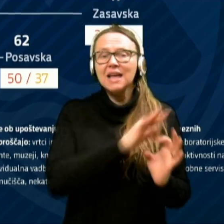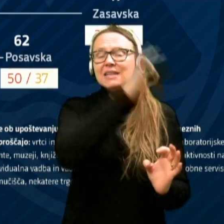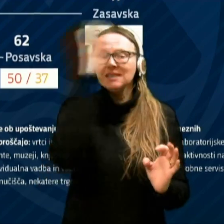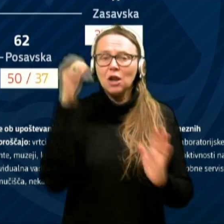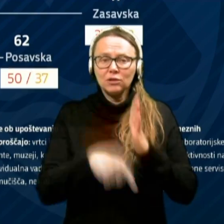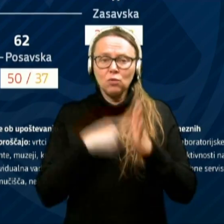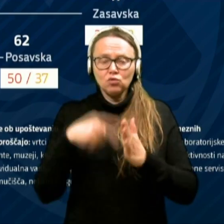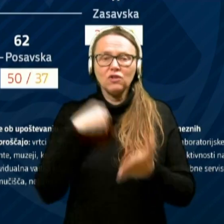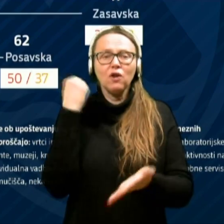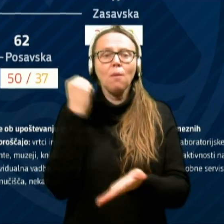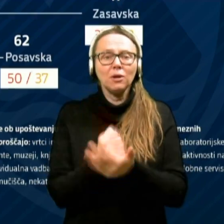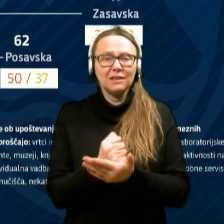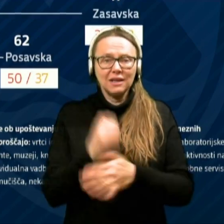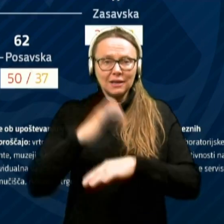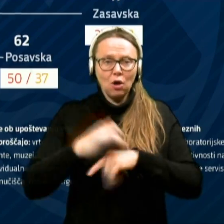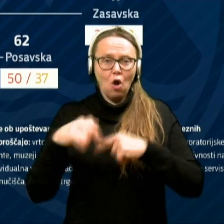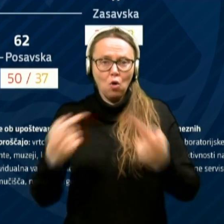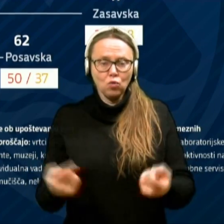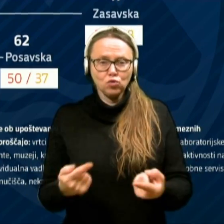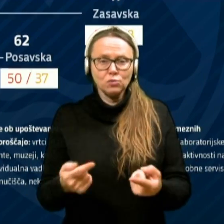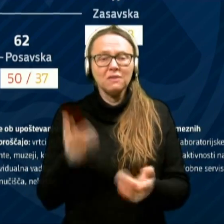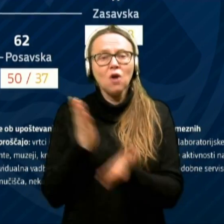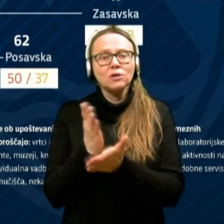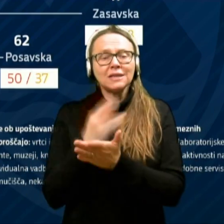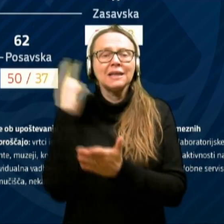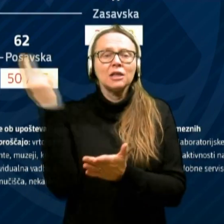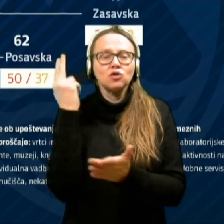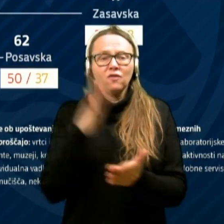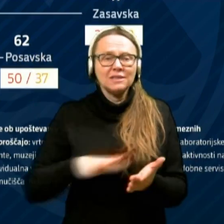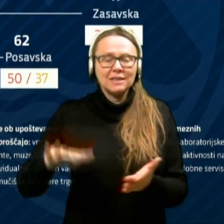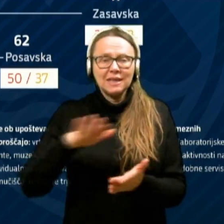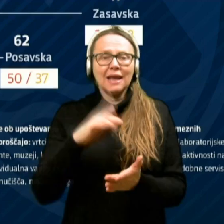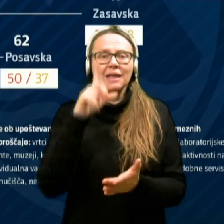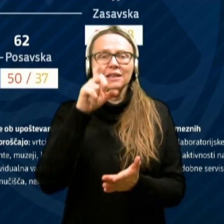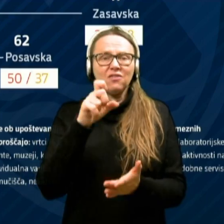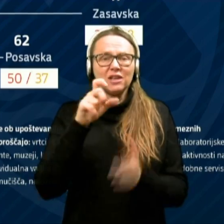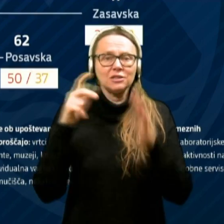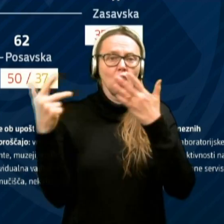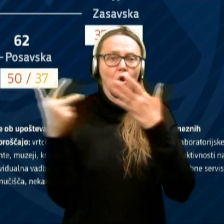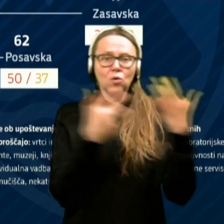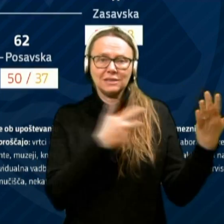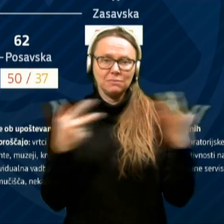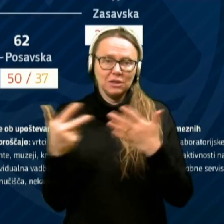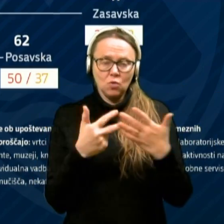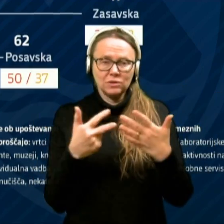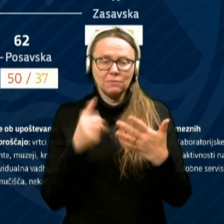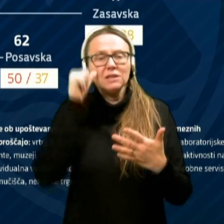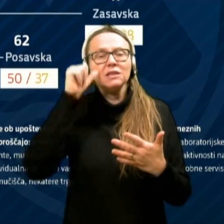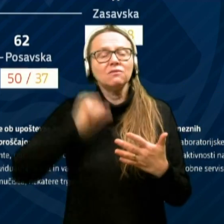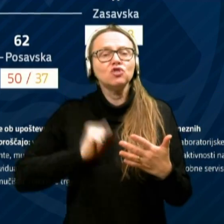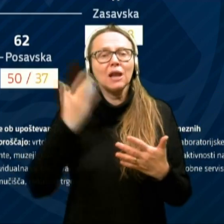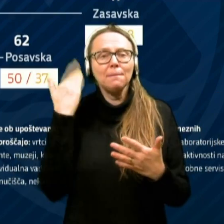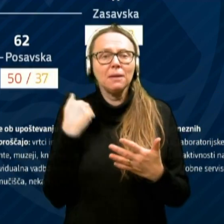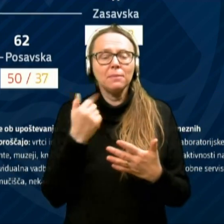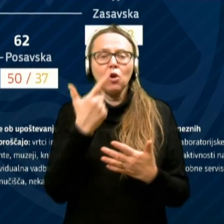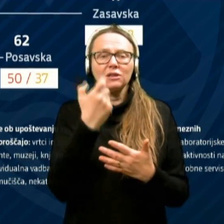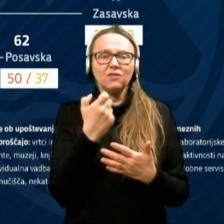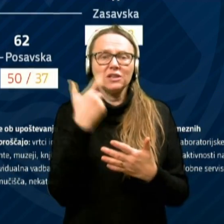število potrjenih okužb v osrednjeslovenski regiji znaša 288, včeraj je